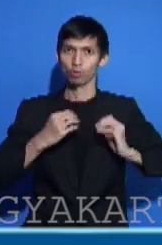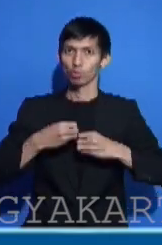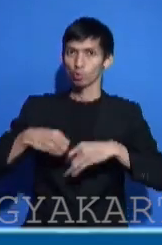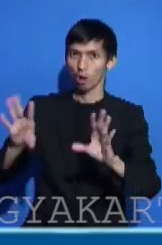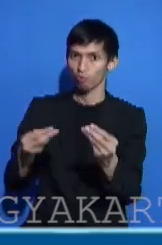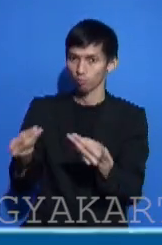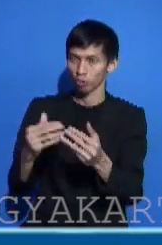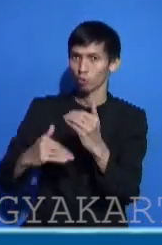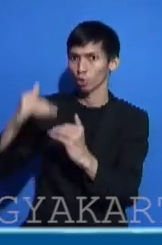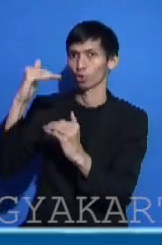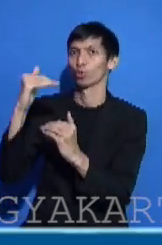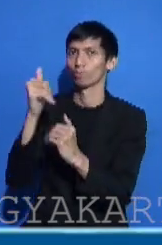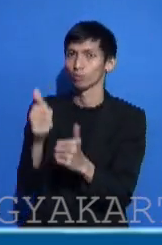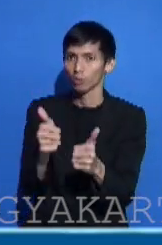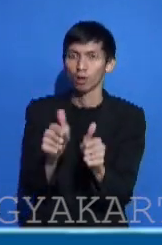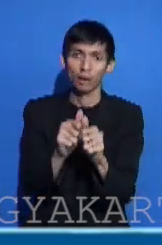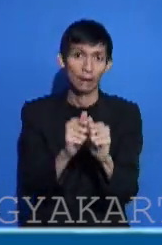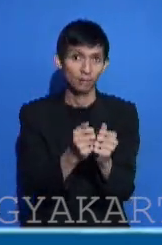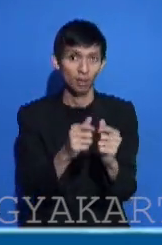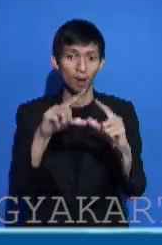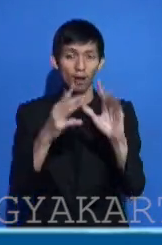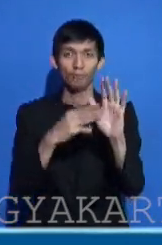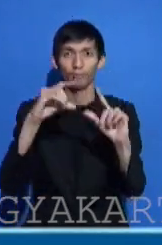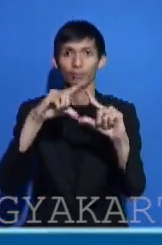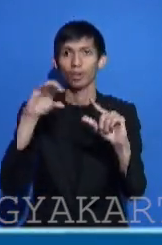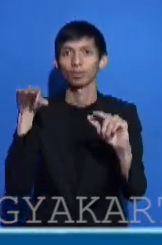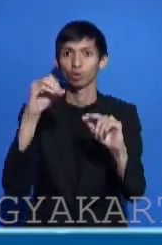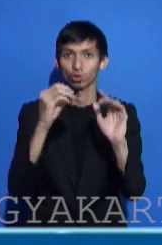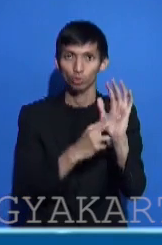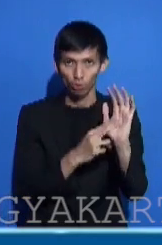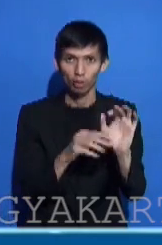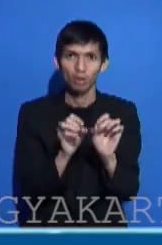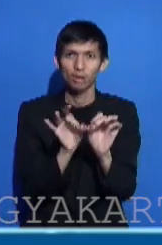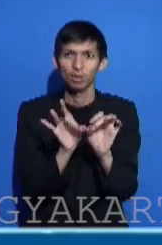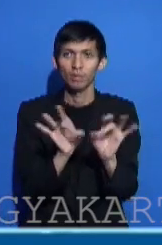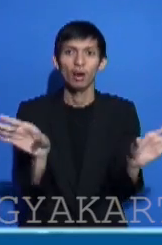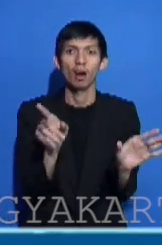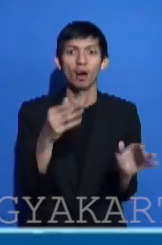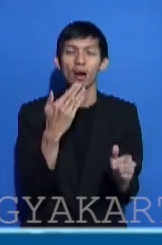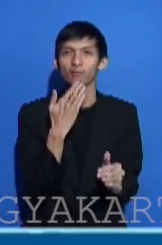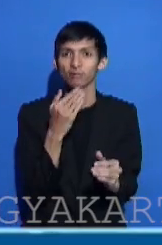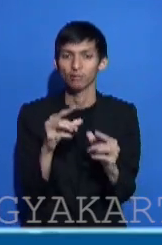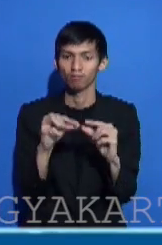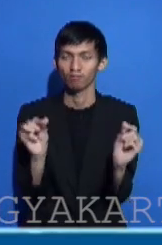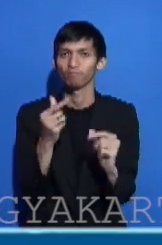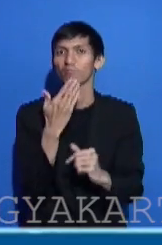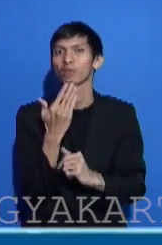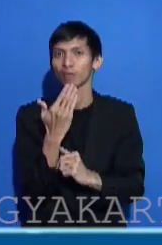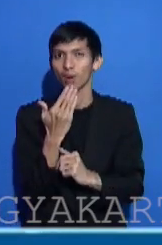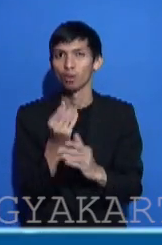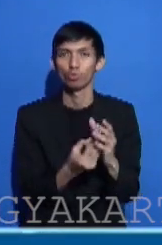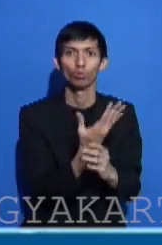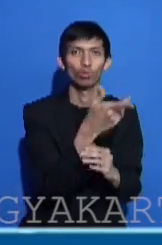ingkang Say kacang Amazon pancen mboten Sami kalian kacang sanisi pun ke Poro tanaman meniko kita